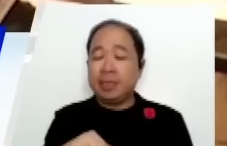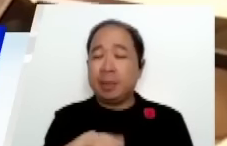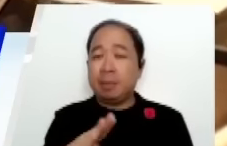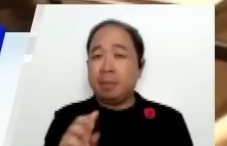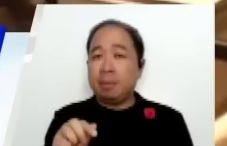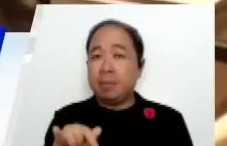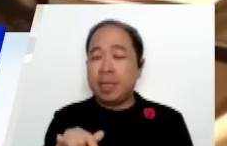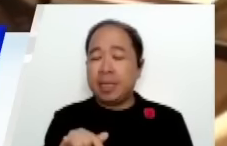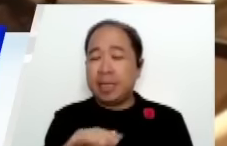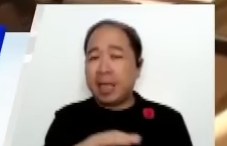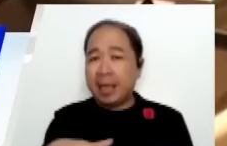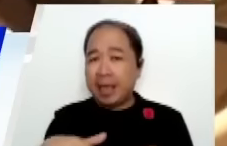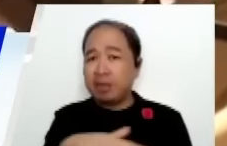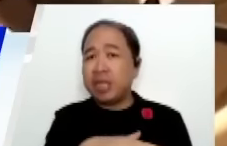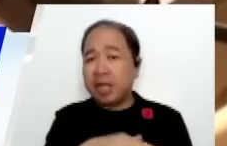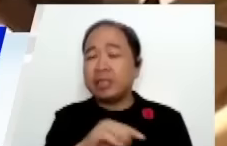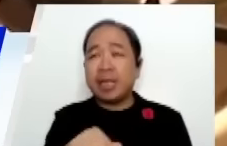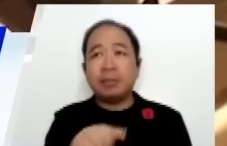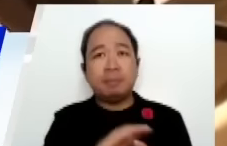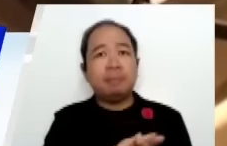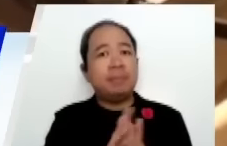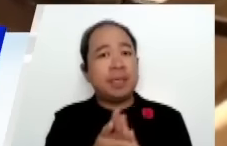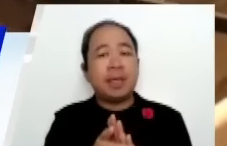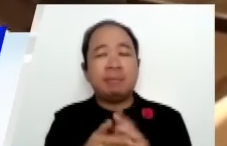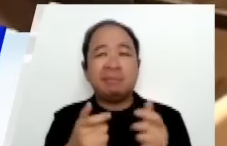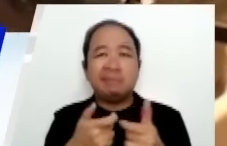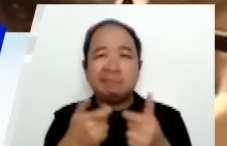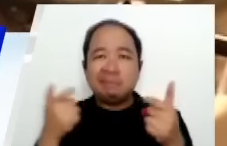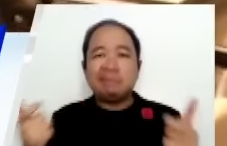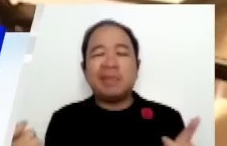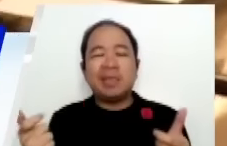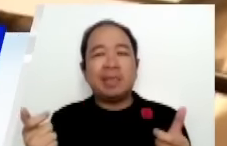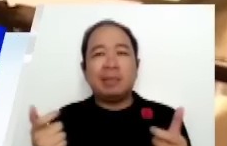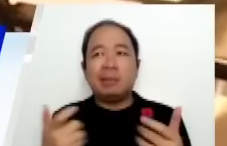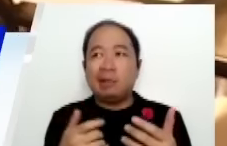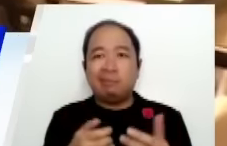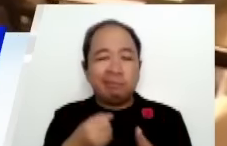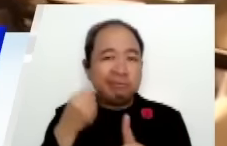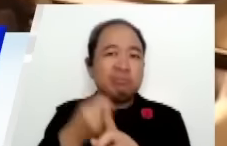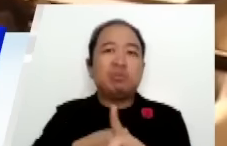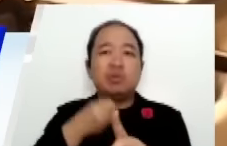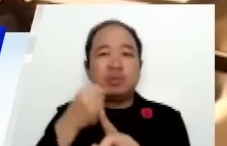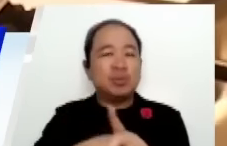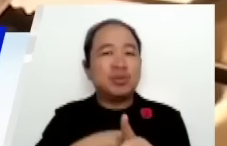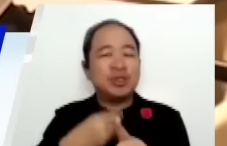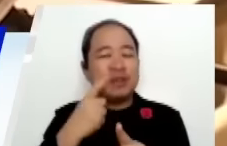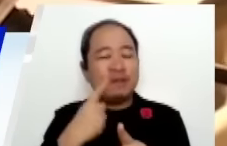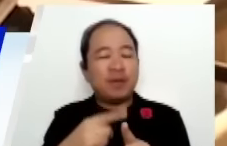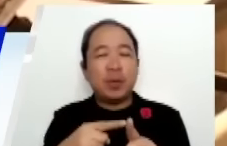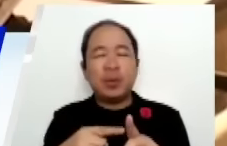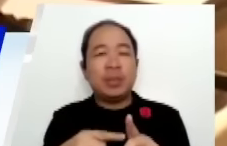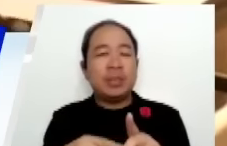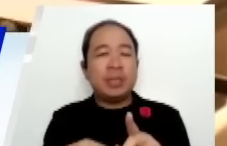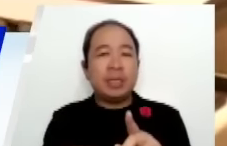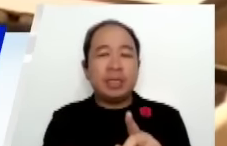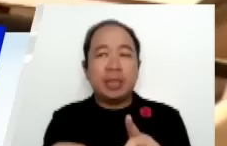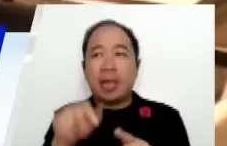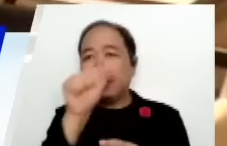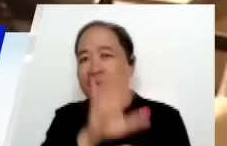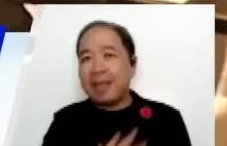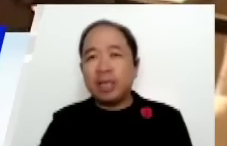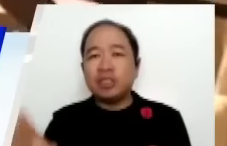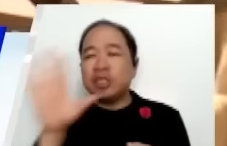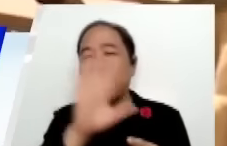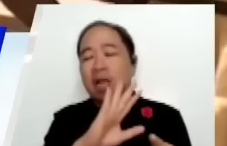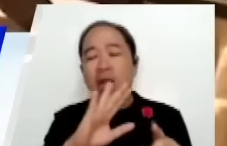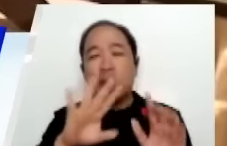will become the major engine of regional and world economic growth,